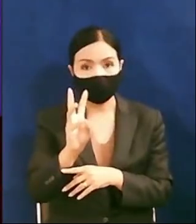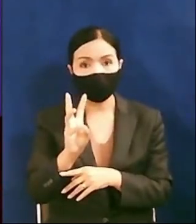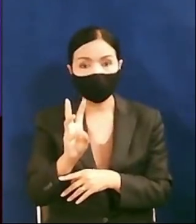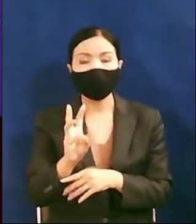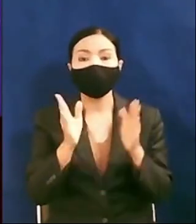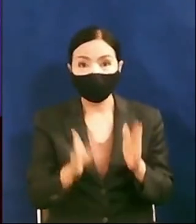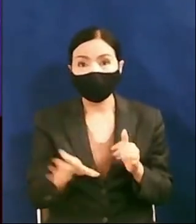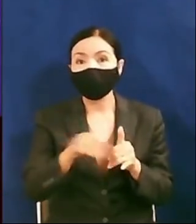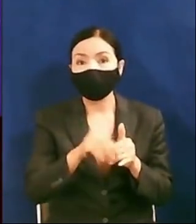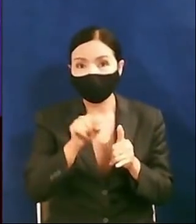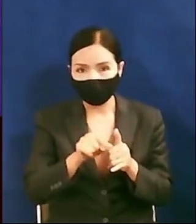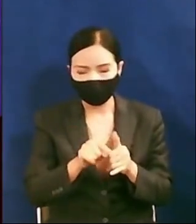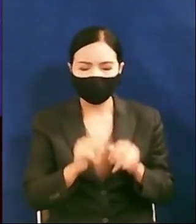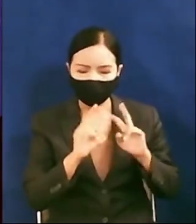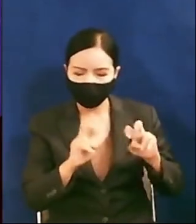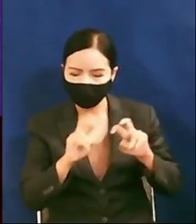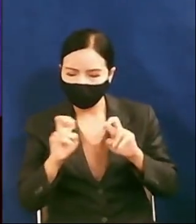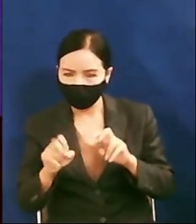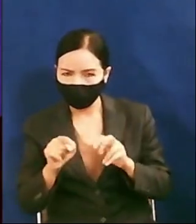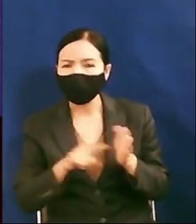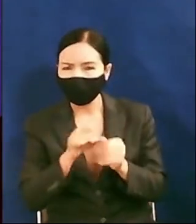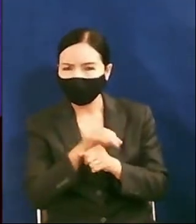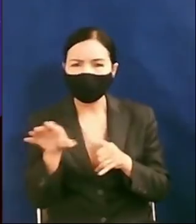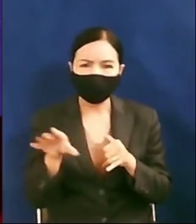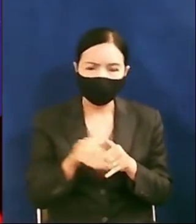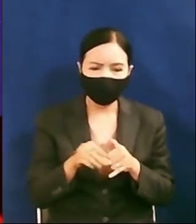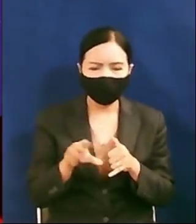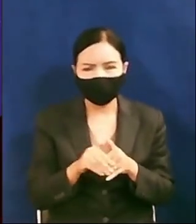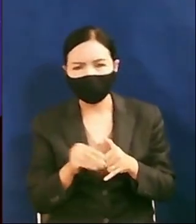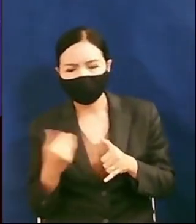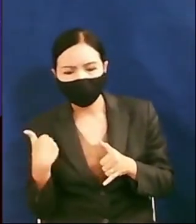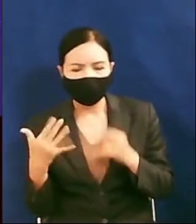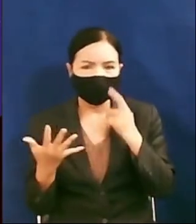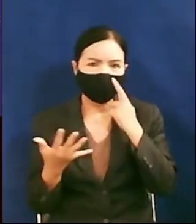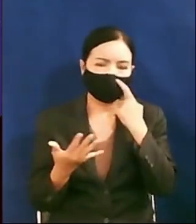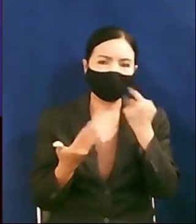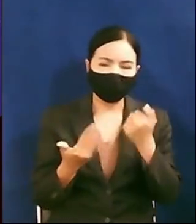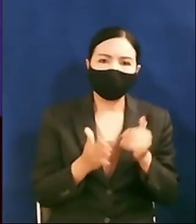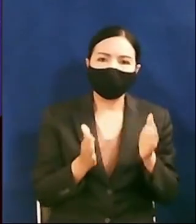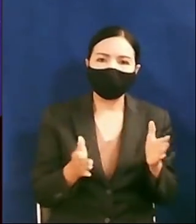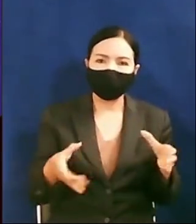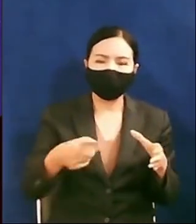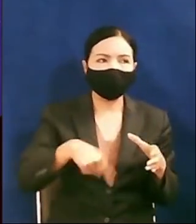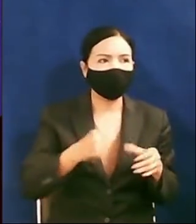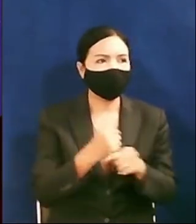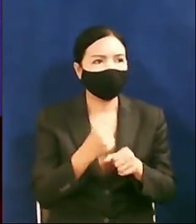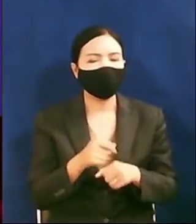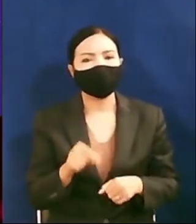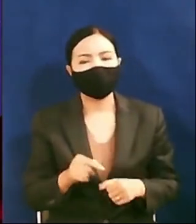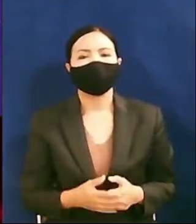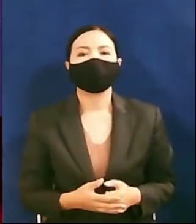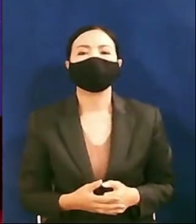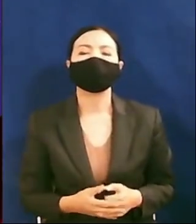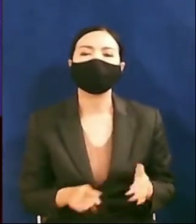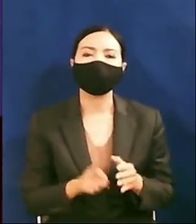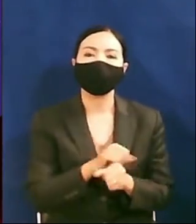าบุคลากรเหล่านี้เนี่ยมีการติดเชื้อหรือไม่ติดเชื้อแล้วบุคลากรเหล่านี้โทษครับบุคลากรที่